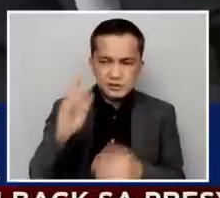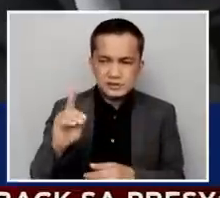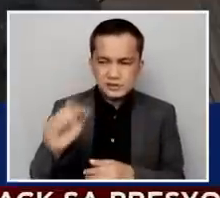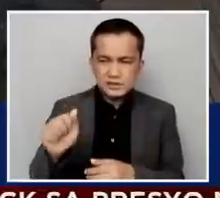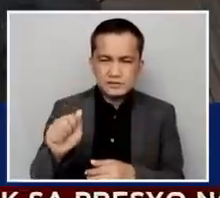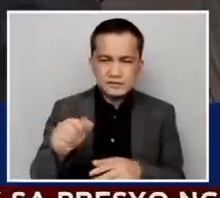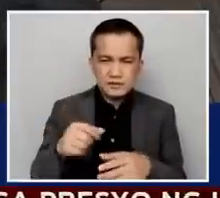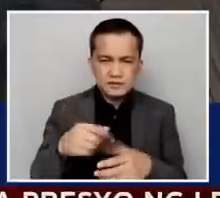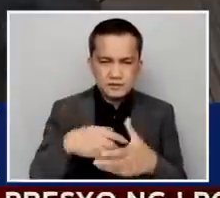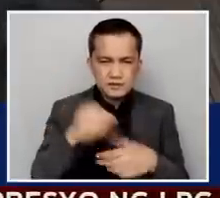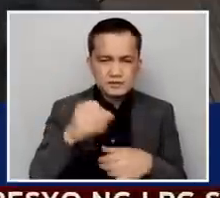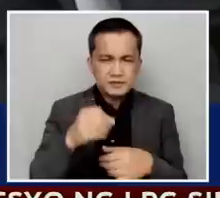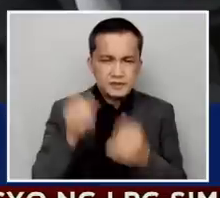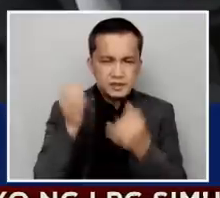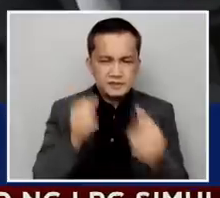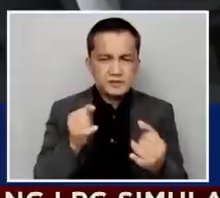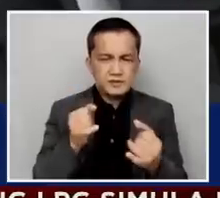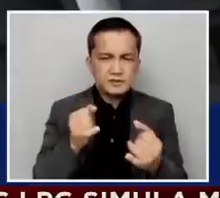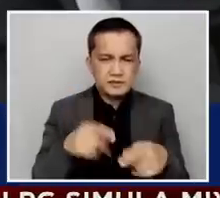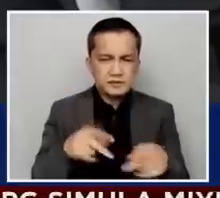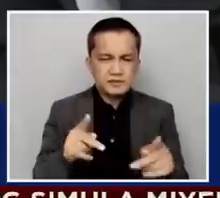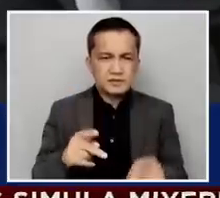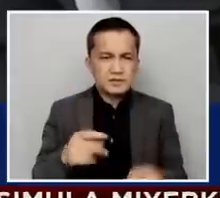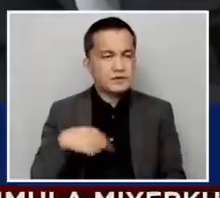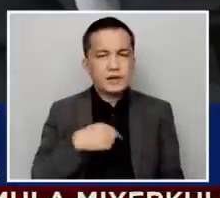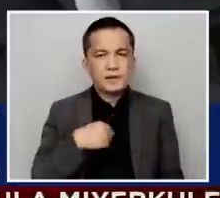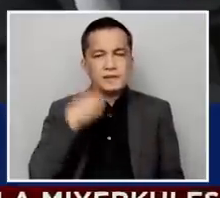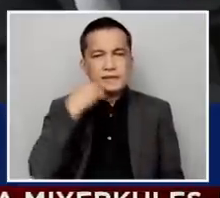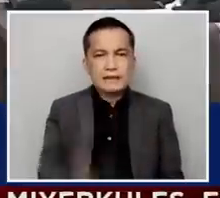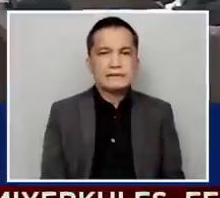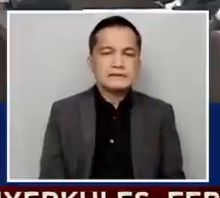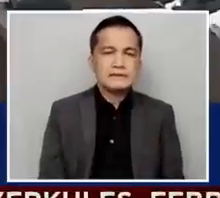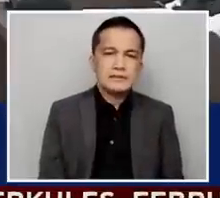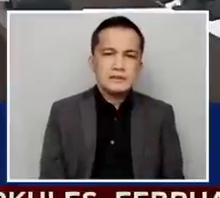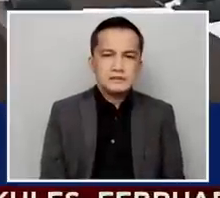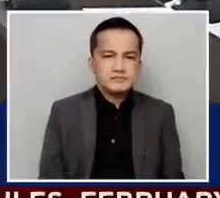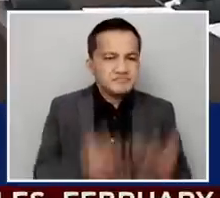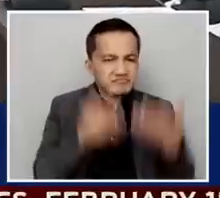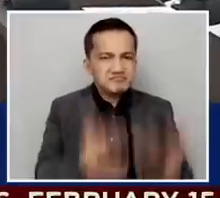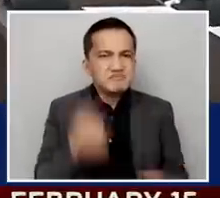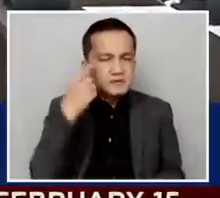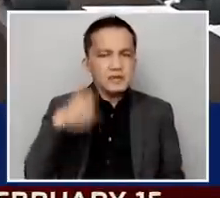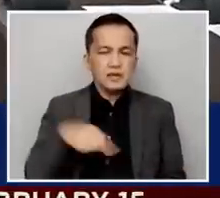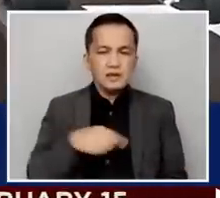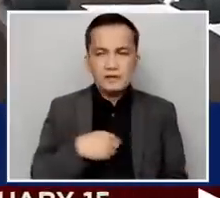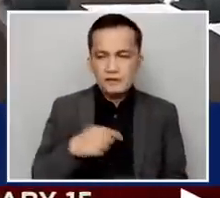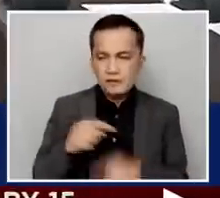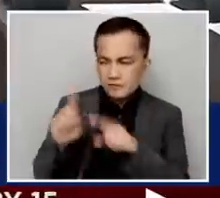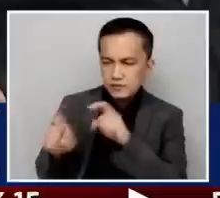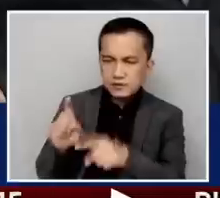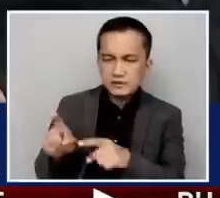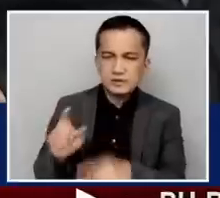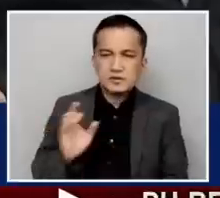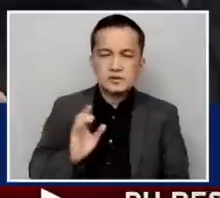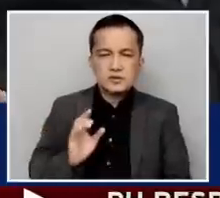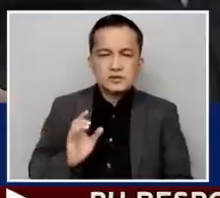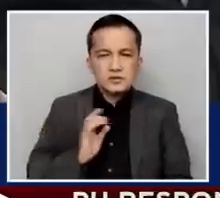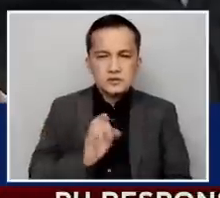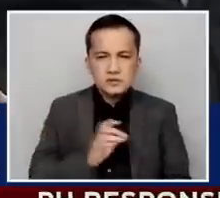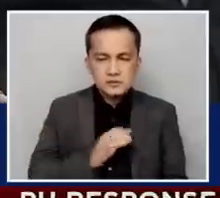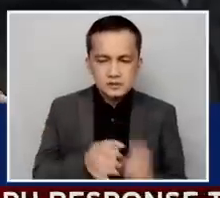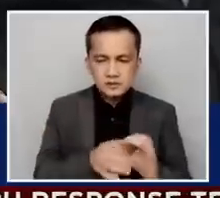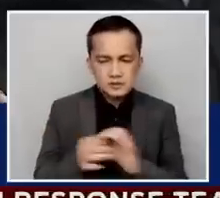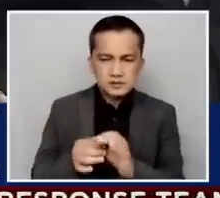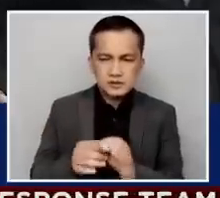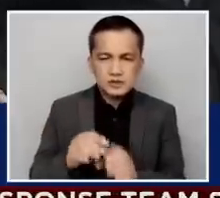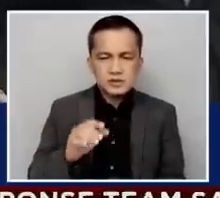import permit. Doon po kami patay. Kaya nga po ito yung napakabigat sa amin. Pero nang usisain ng mga mambabatas kung may kasabwat sa Bureau